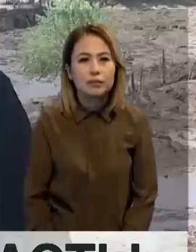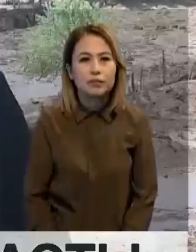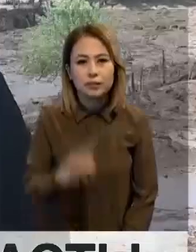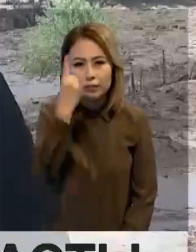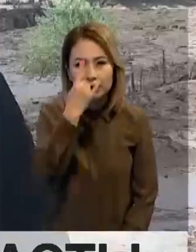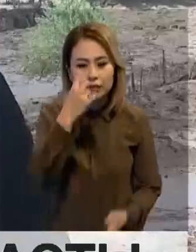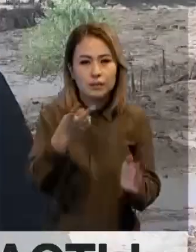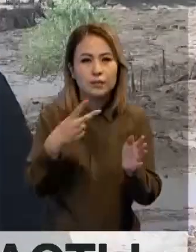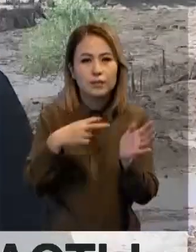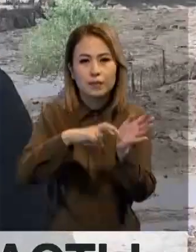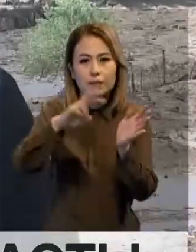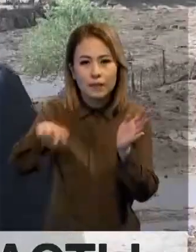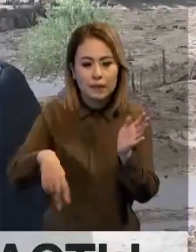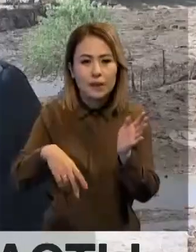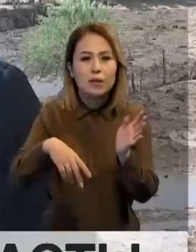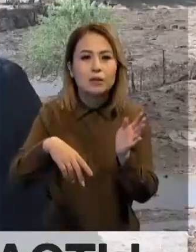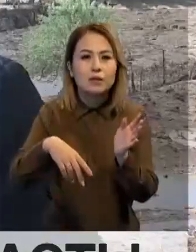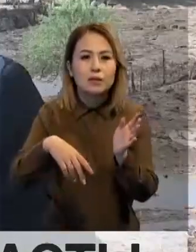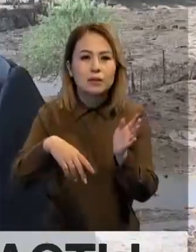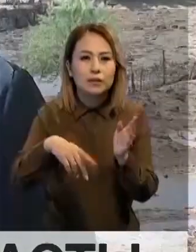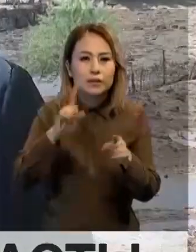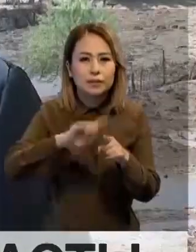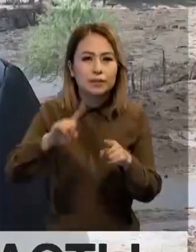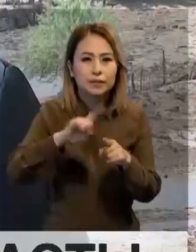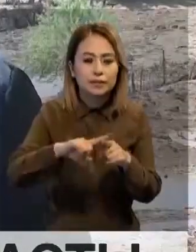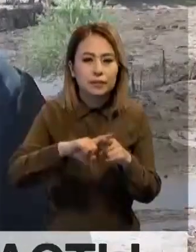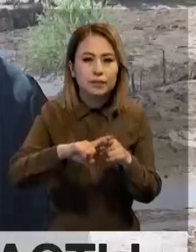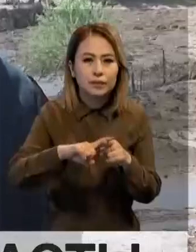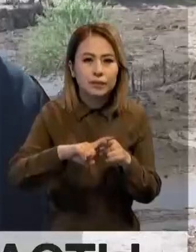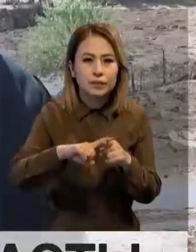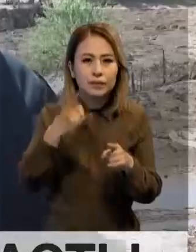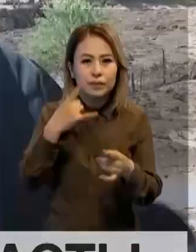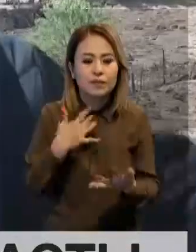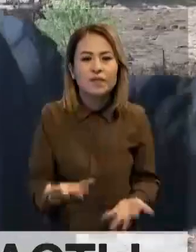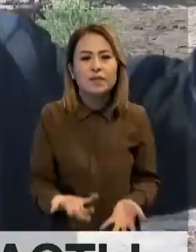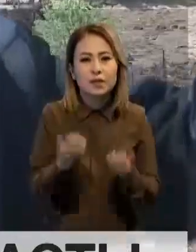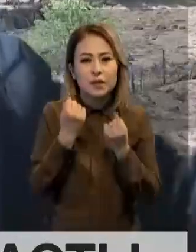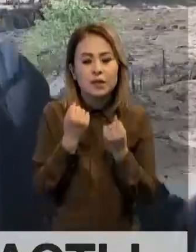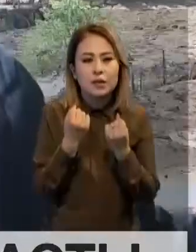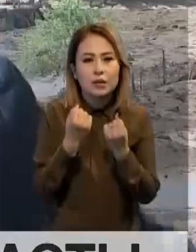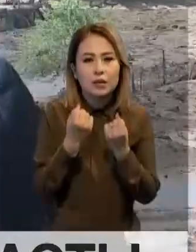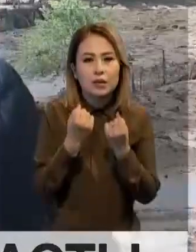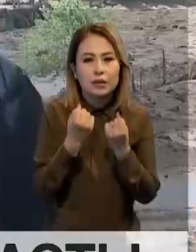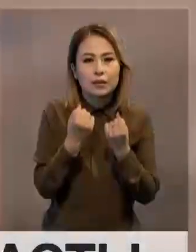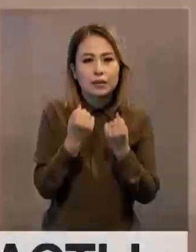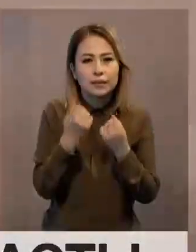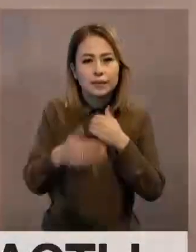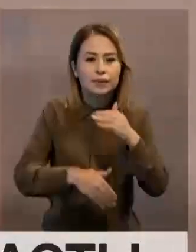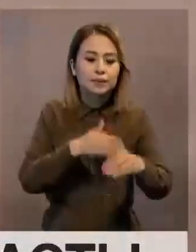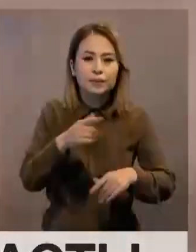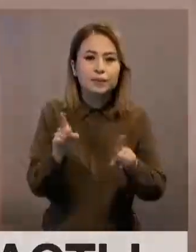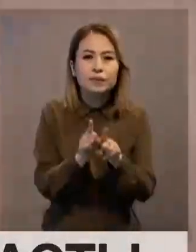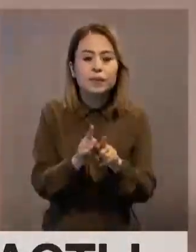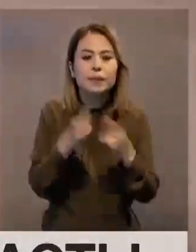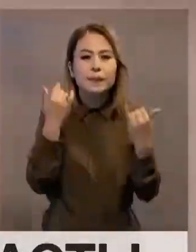терезеден түстік баламыз екеуміз. Терезеден түсіп баламды көміп жатыр ғой су. Қолымнан ұстап алдым да бітеп шықтым өзім жүзіп. Одан